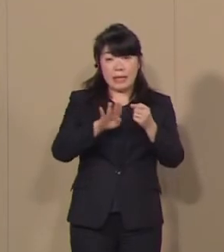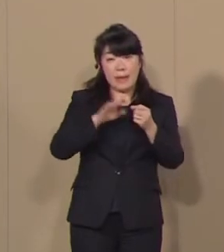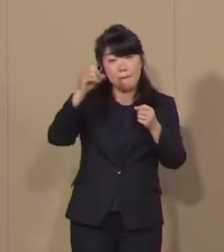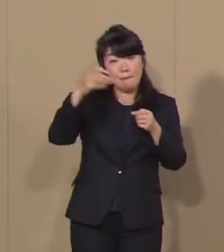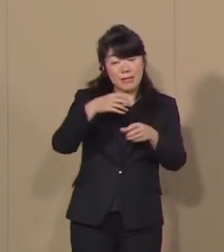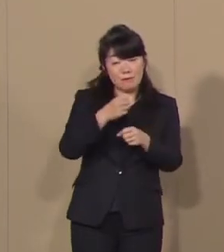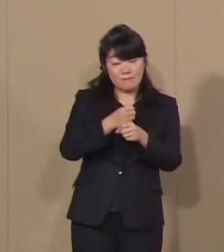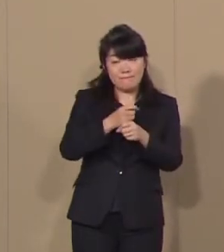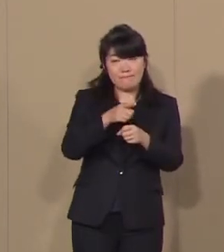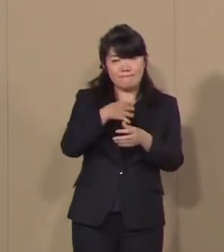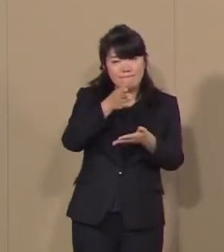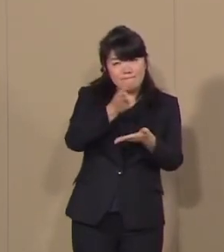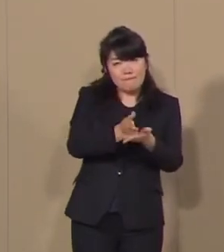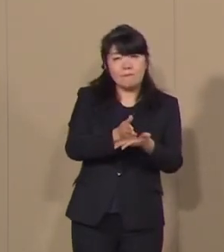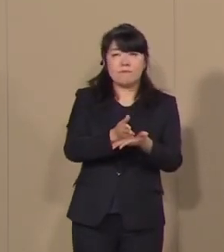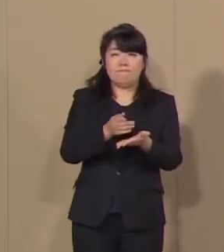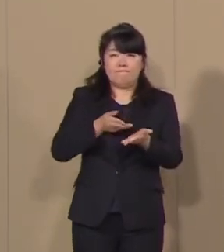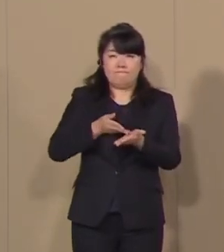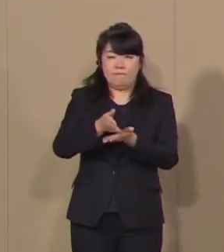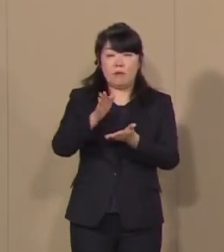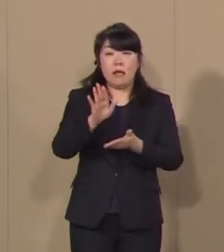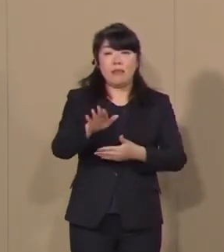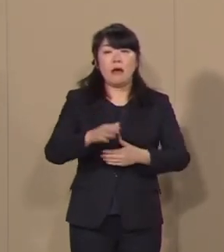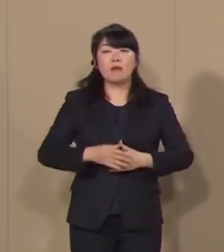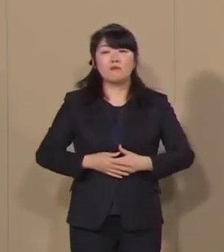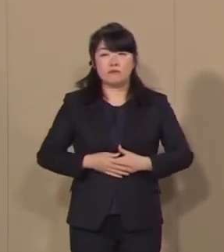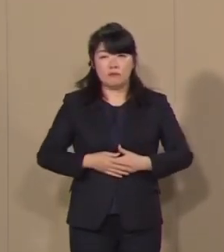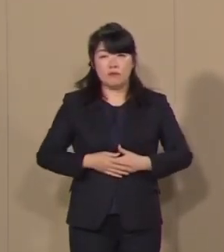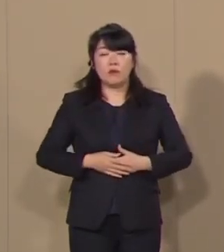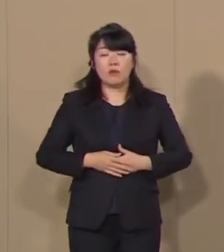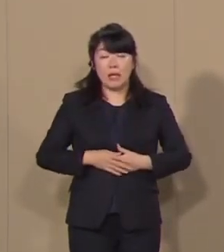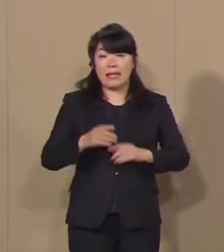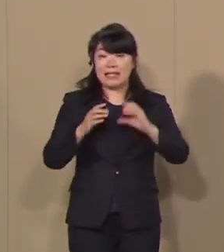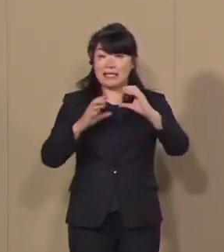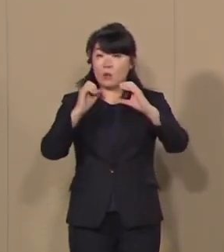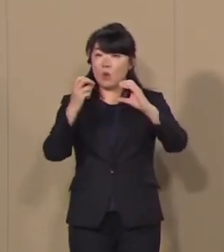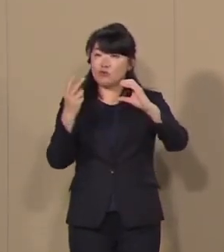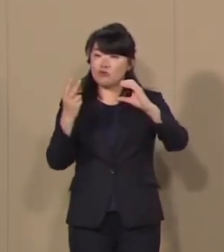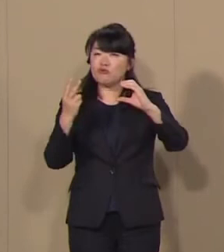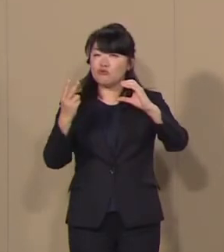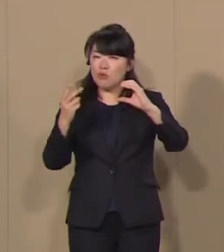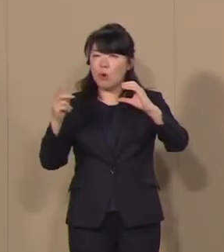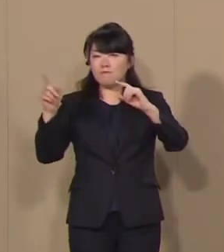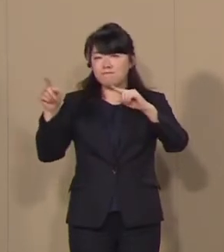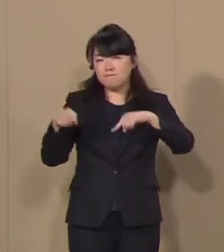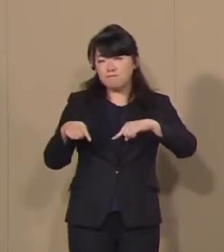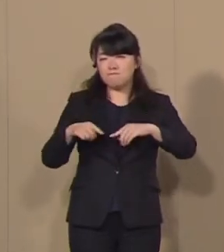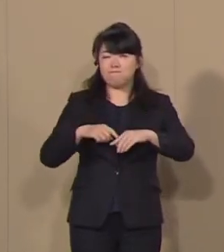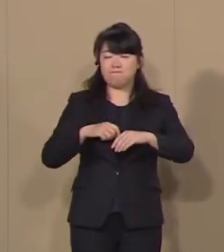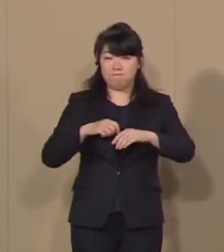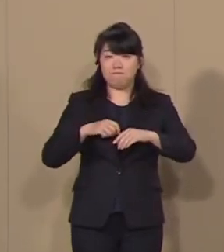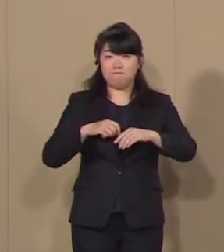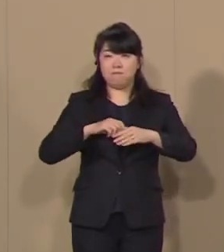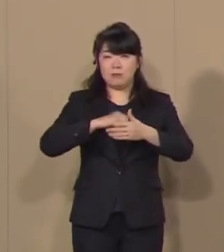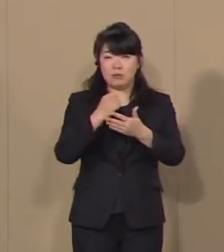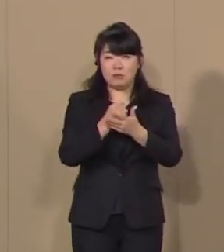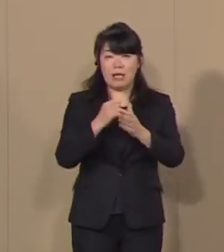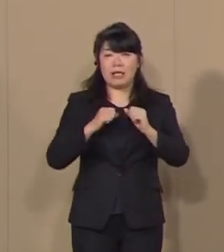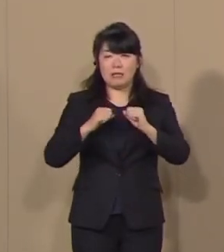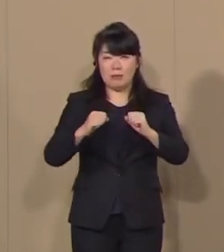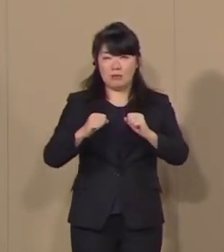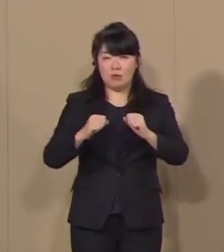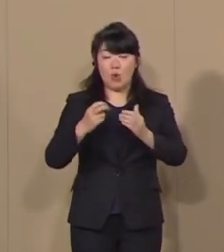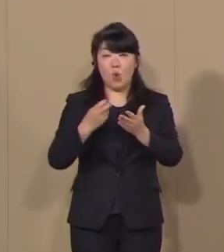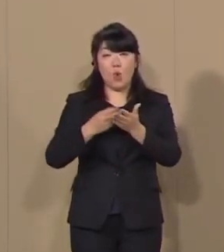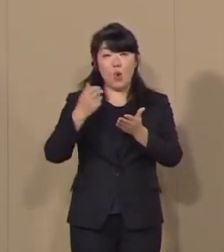てきました社民党は脱原発で出す炭素の社会を実現します原発ゼロ基本法を成立をさせ